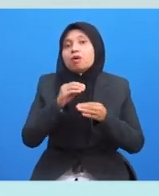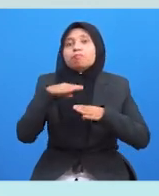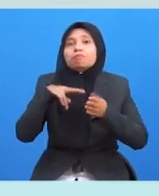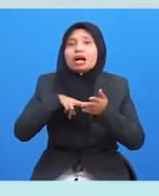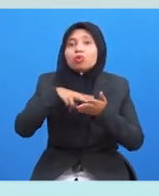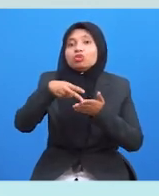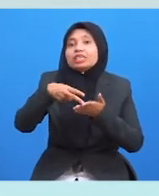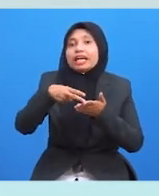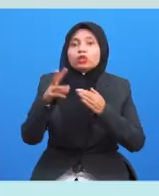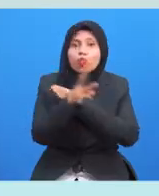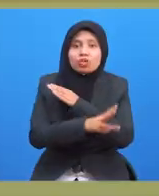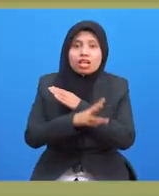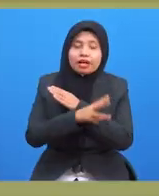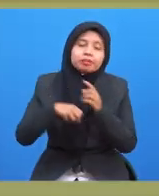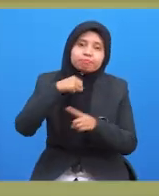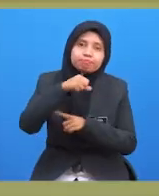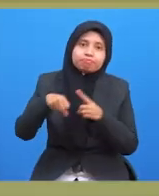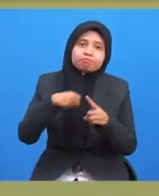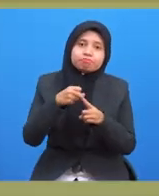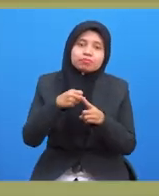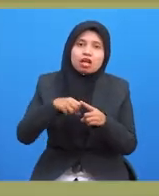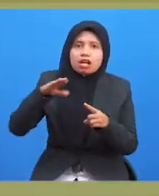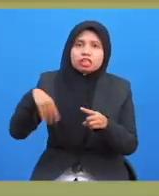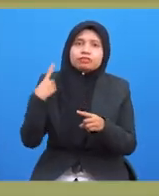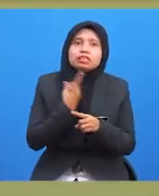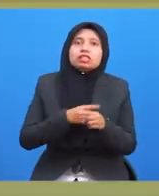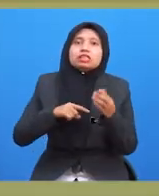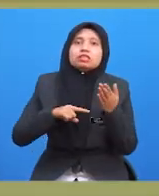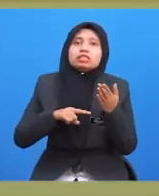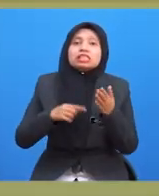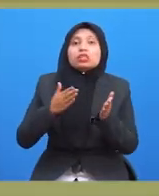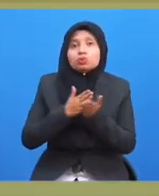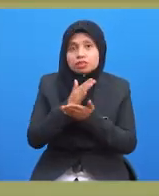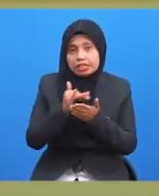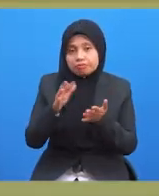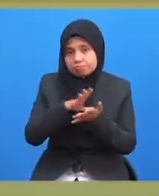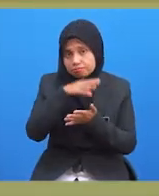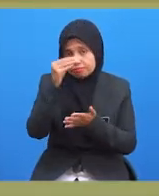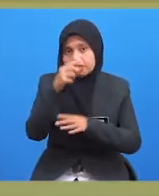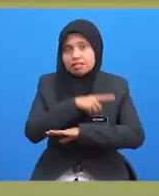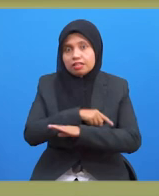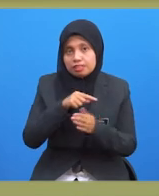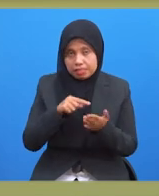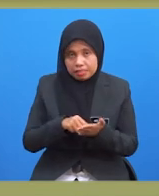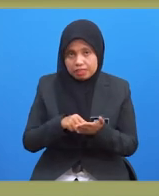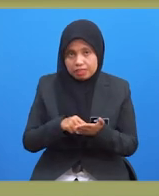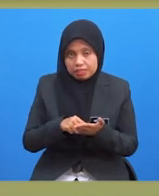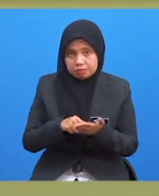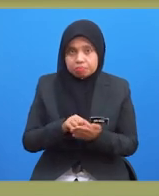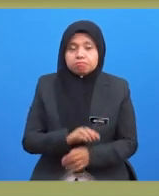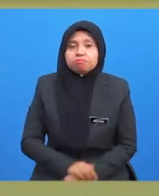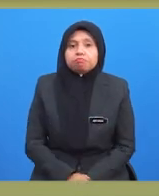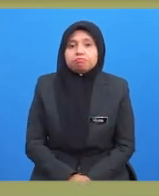kawasan sekitar. Sebelum kita meneruskan dengan pembelajaran kita kepada